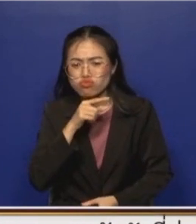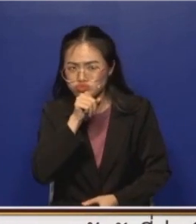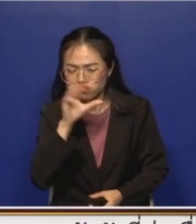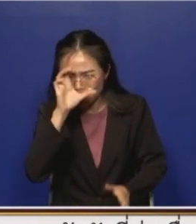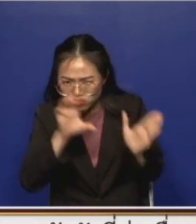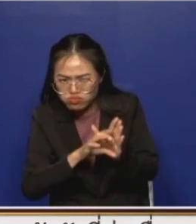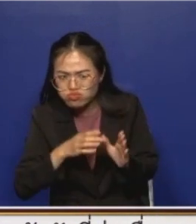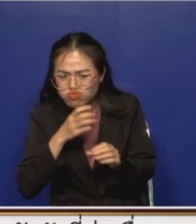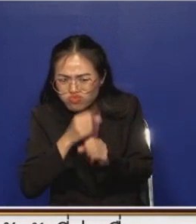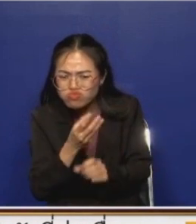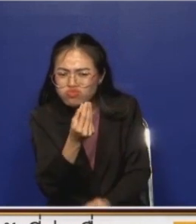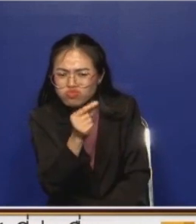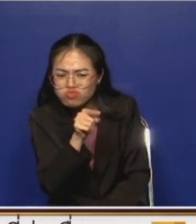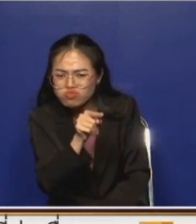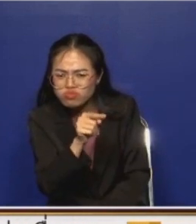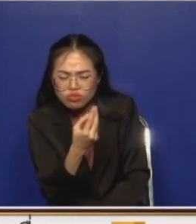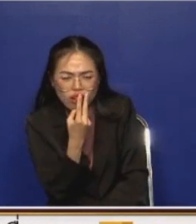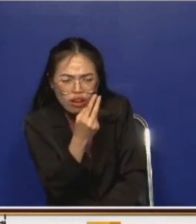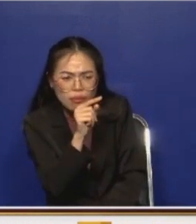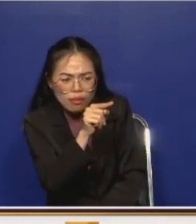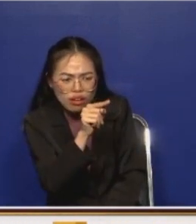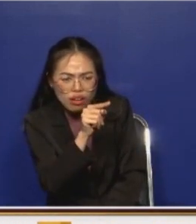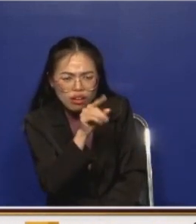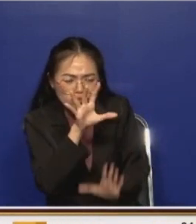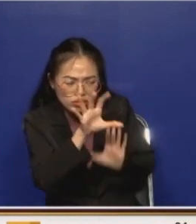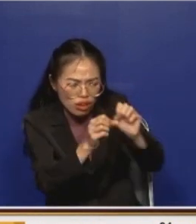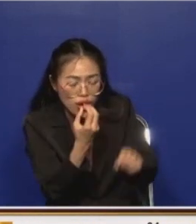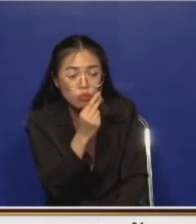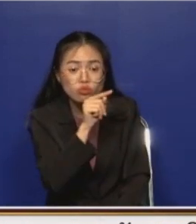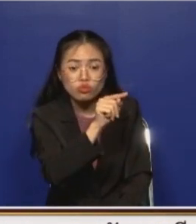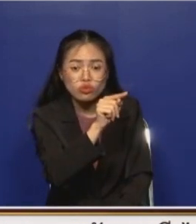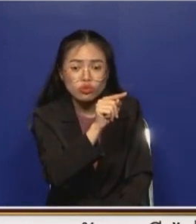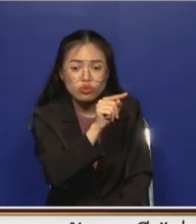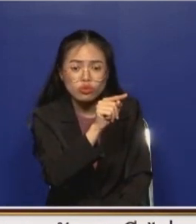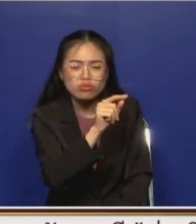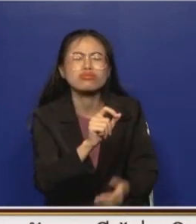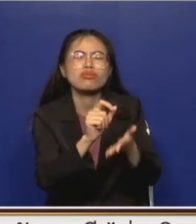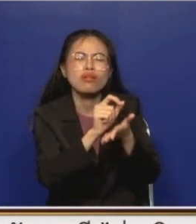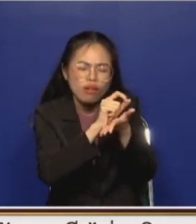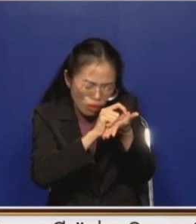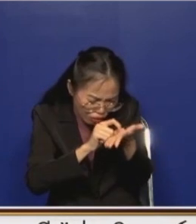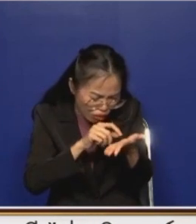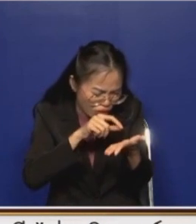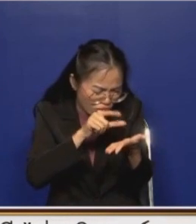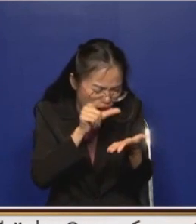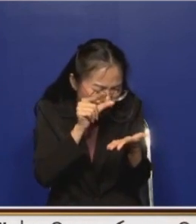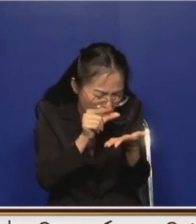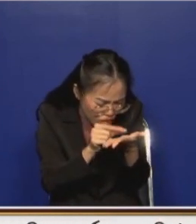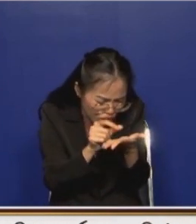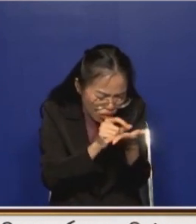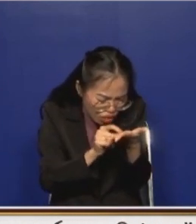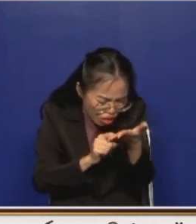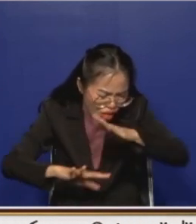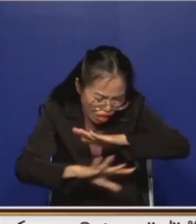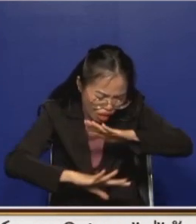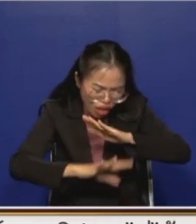ไมถึงต้องตกระกำลำบากทำไมถึงต้องขนาดนี้เลยเหรอฮะภาพไม่เคยเห็นมาก่อน